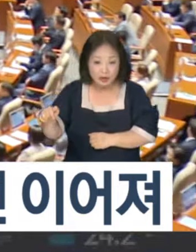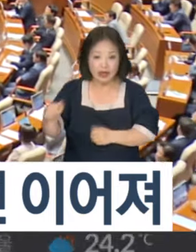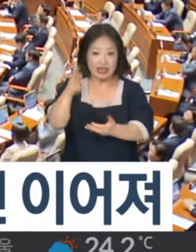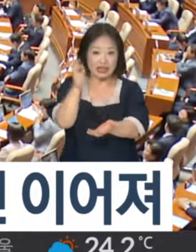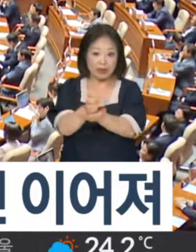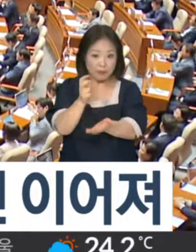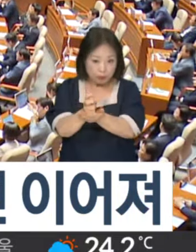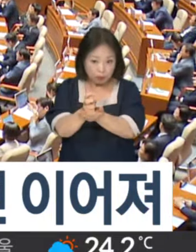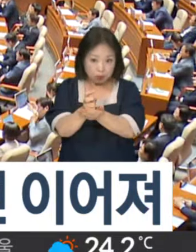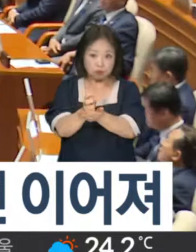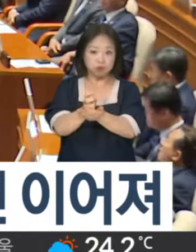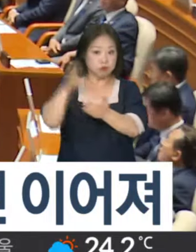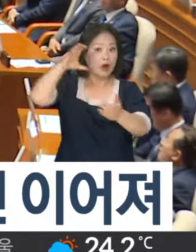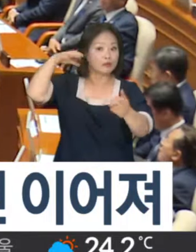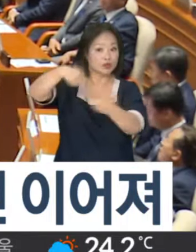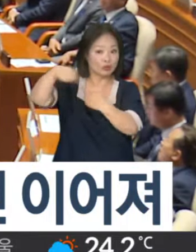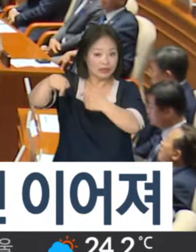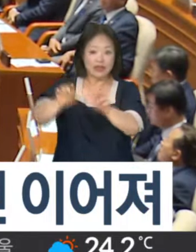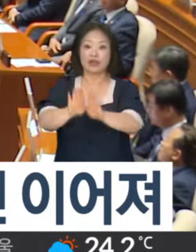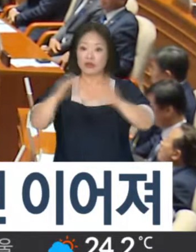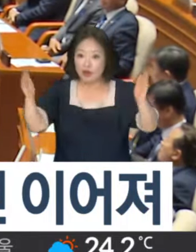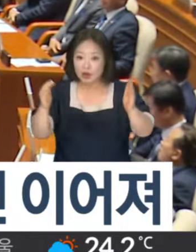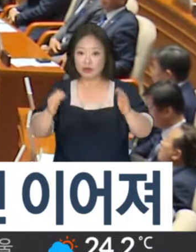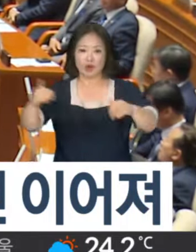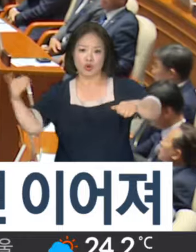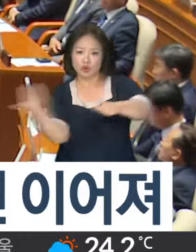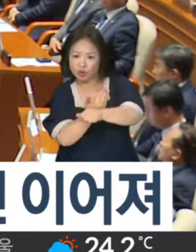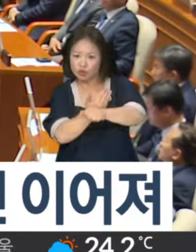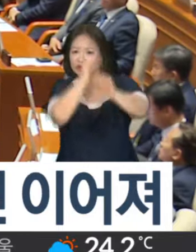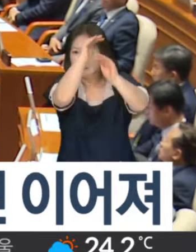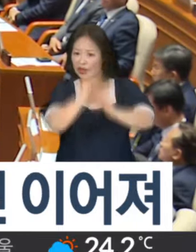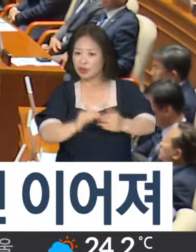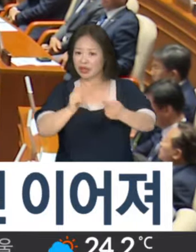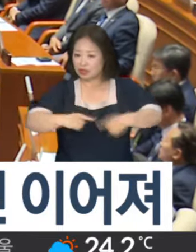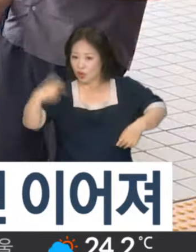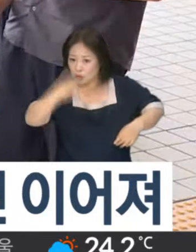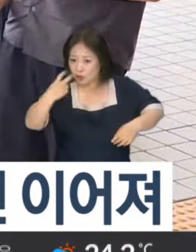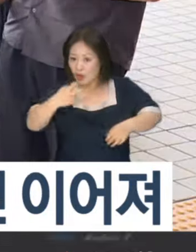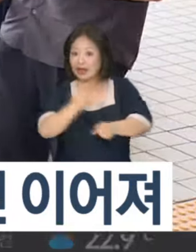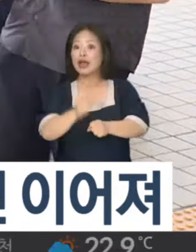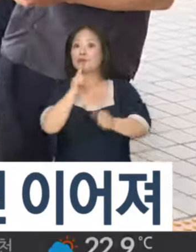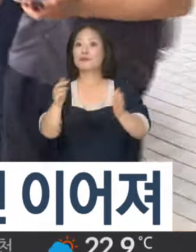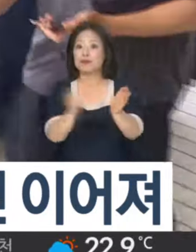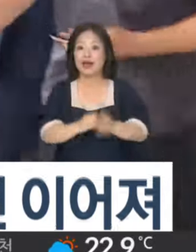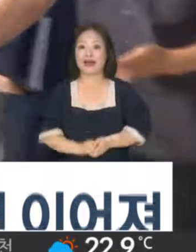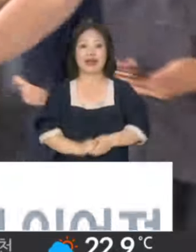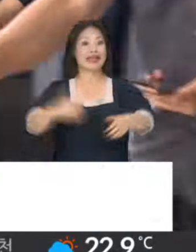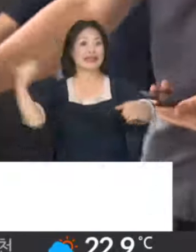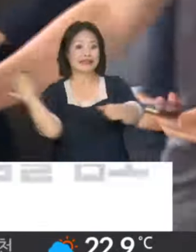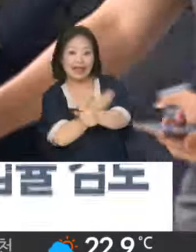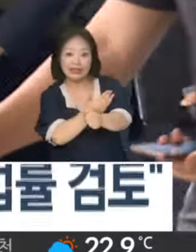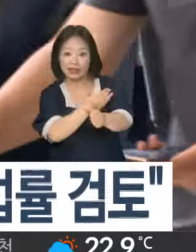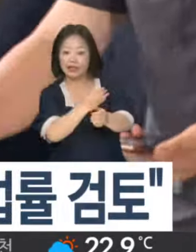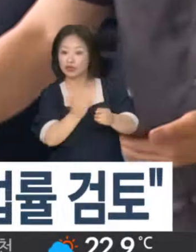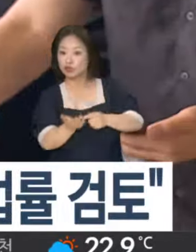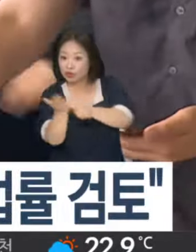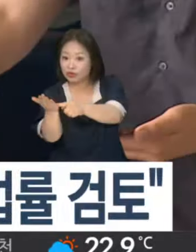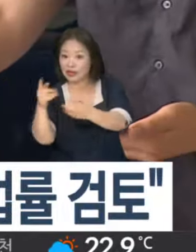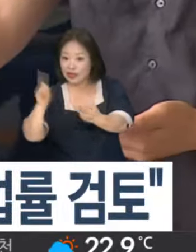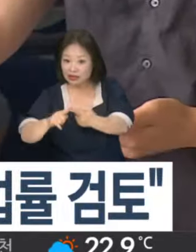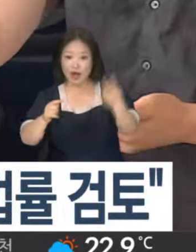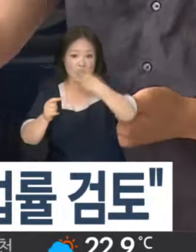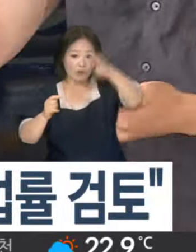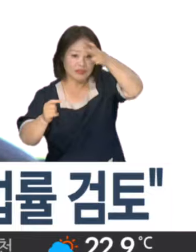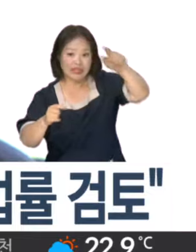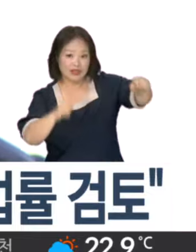통해 소추 사실을 구체화하는 방안을 검토중인 것으로 알려줬습니다 탄핵 소한 발에 대한 검찰 반발이